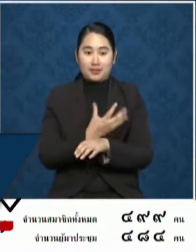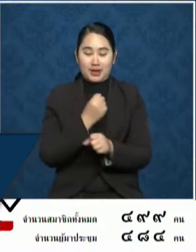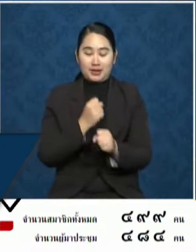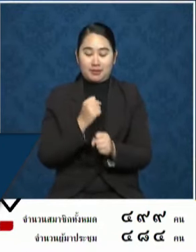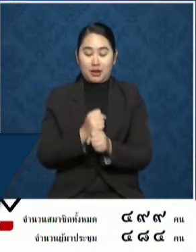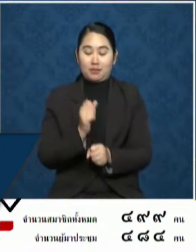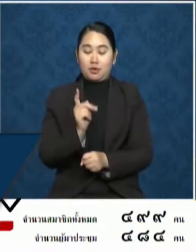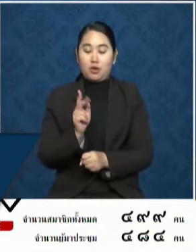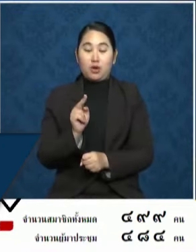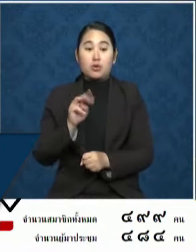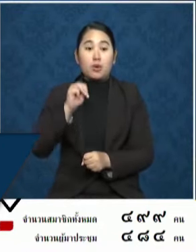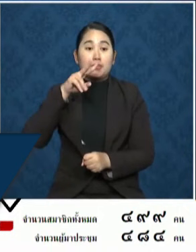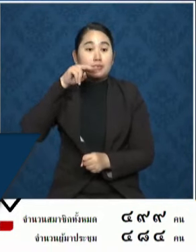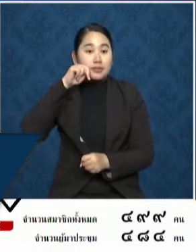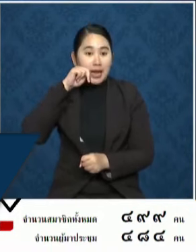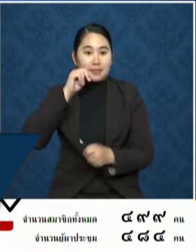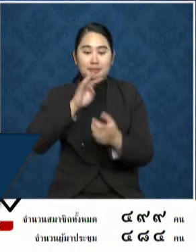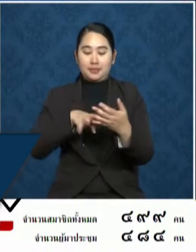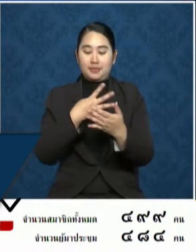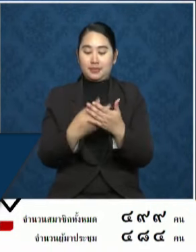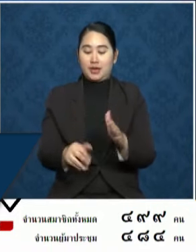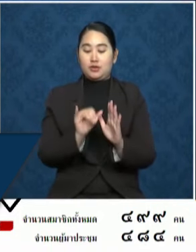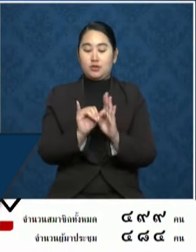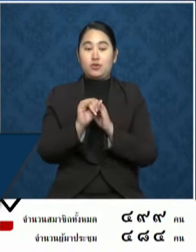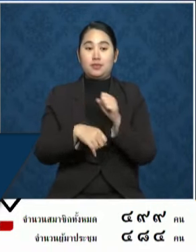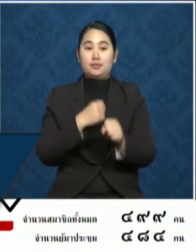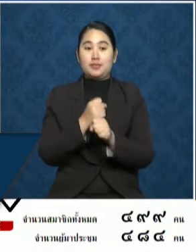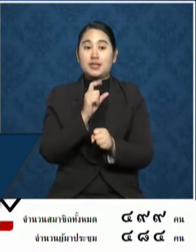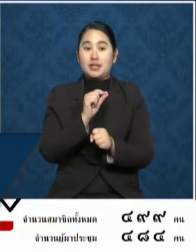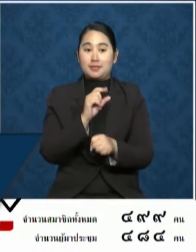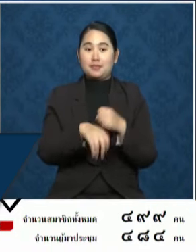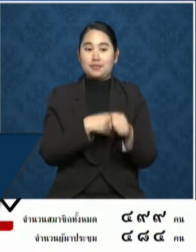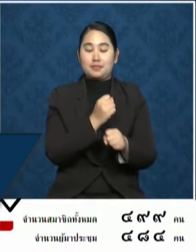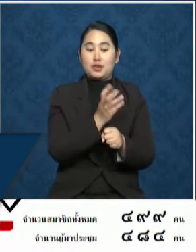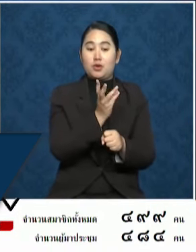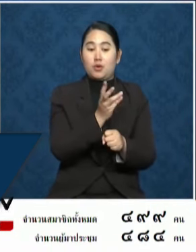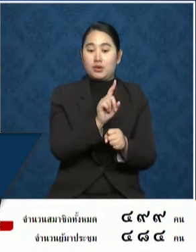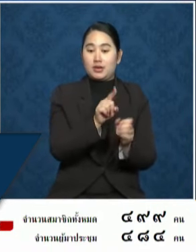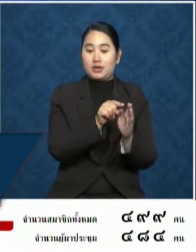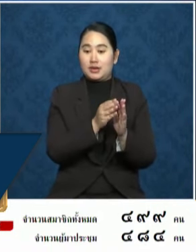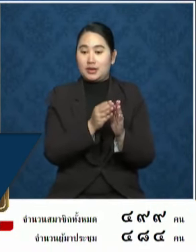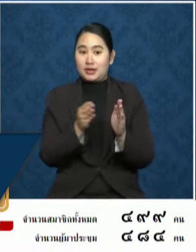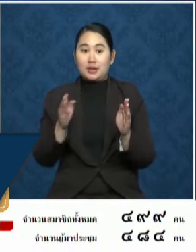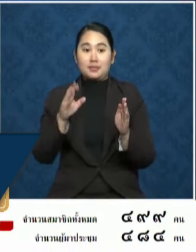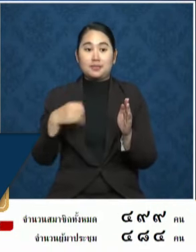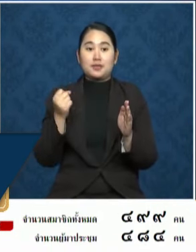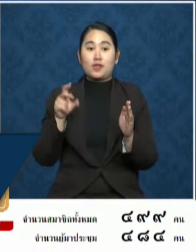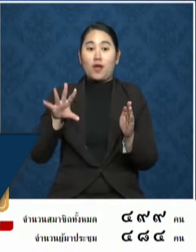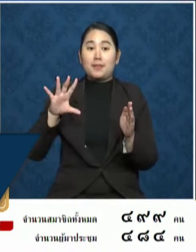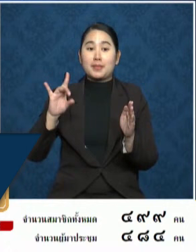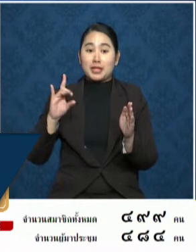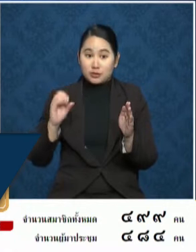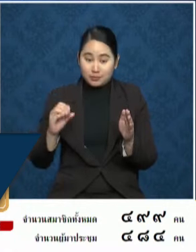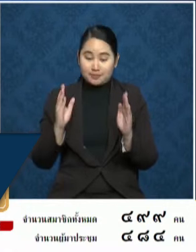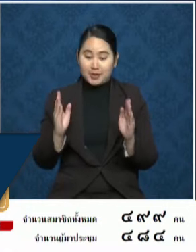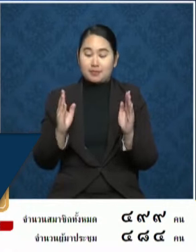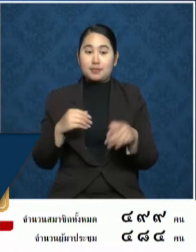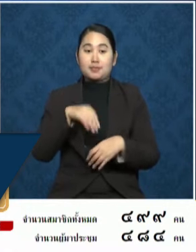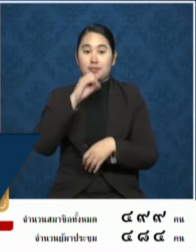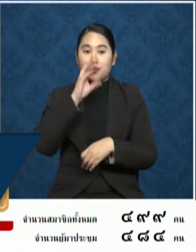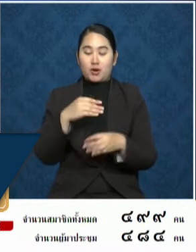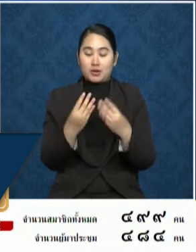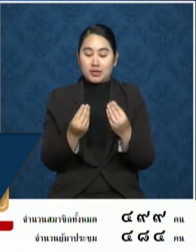ชลประทานซึ่งแผนยุทธศาสตร์เนี่ย 20ปีจากปี 61ถึงปี 80เนี่ยบอกไว้ว่าประเทศไทยเรามีพื้นที่ที่จะพัฒนา